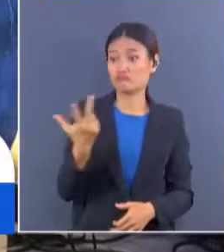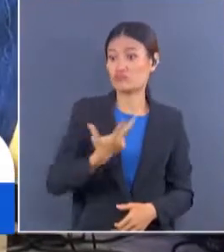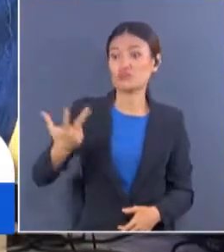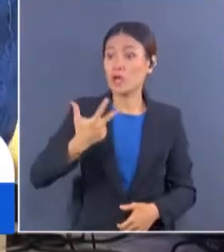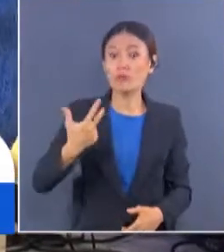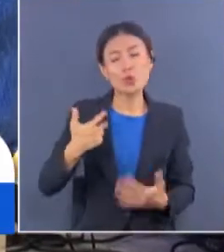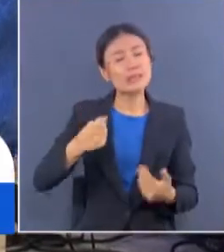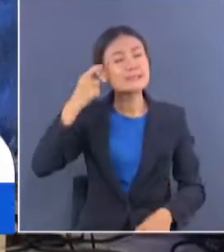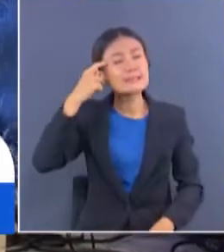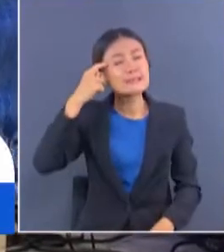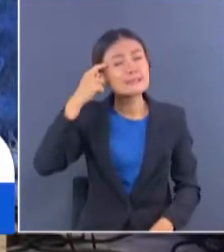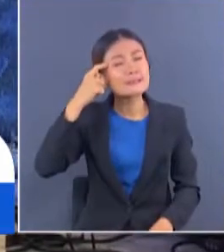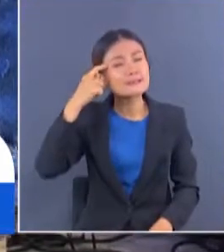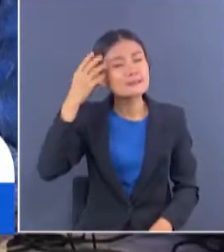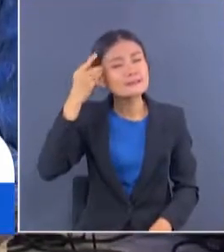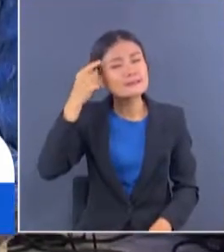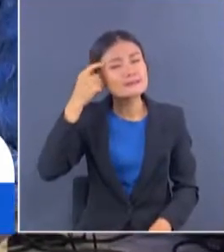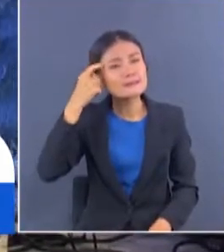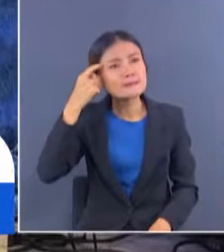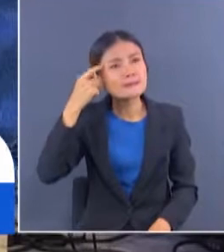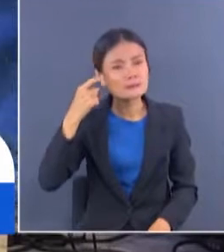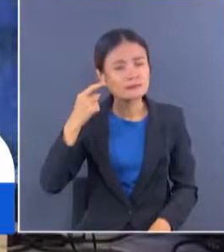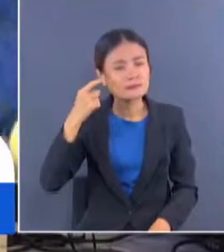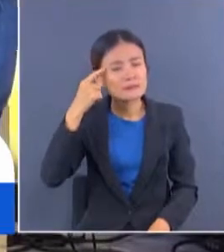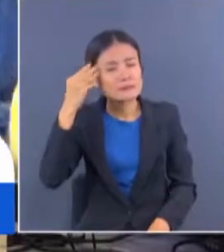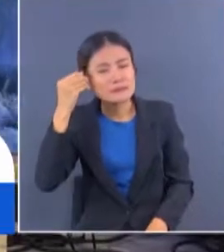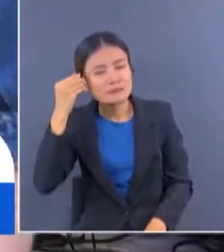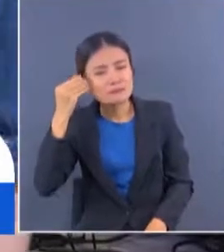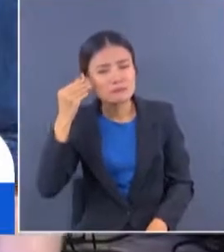ยนะพูดถึงไหวพริบก็คือน้อย